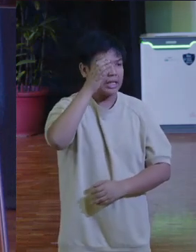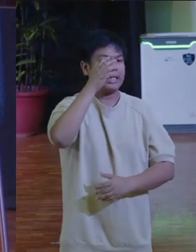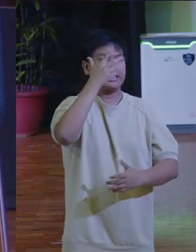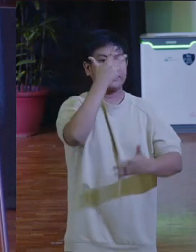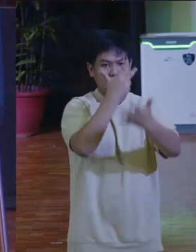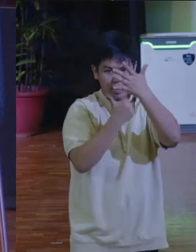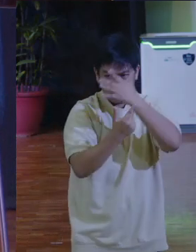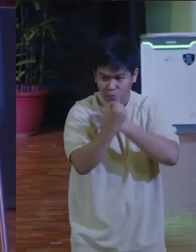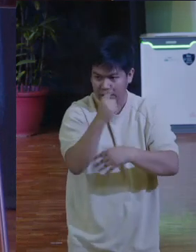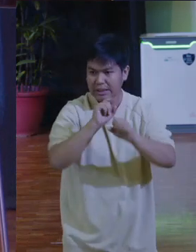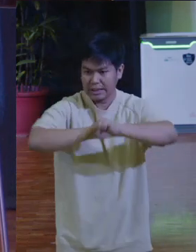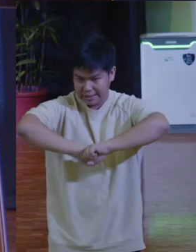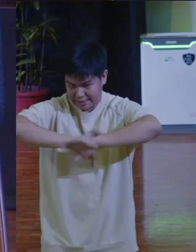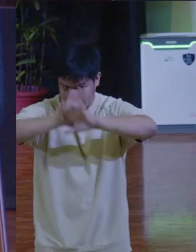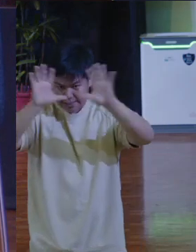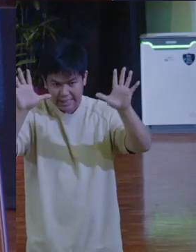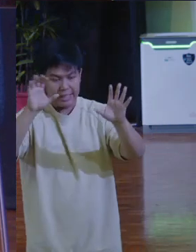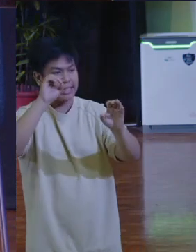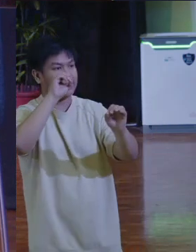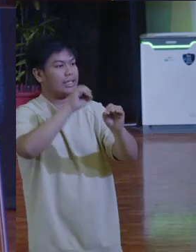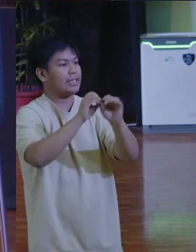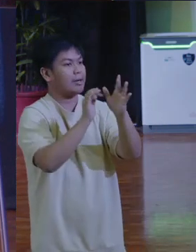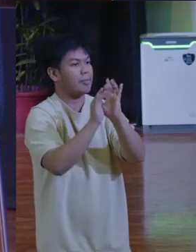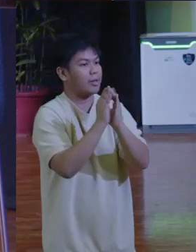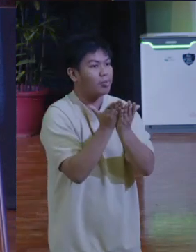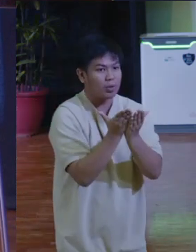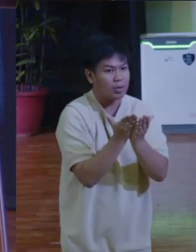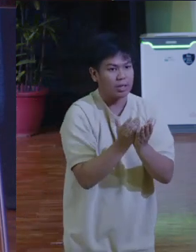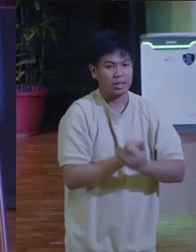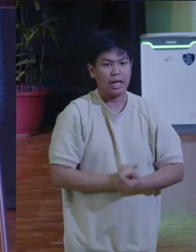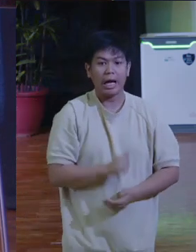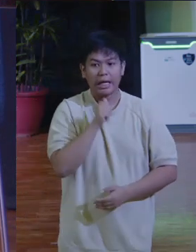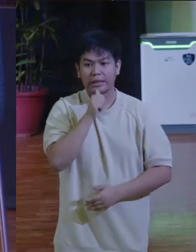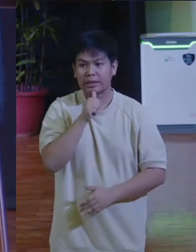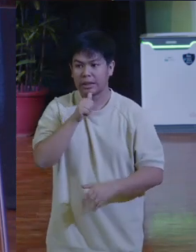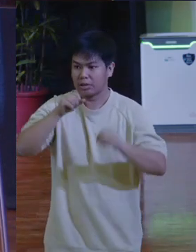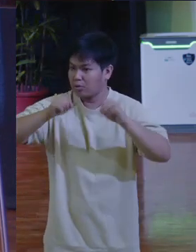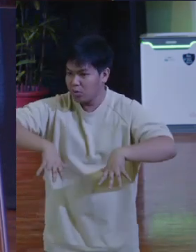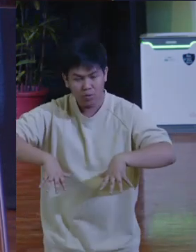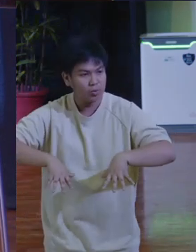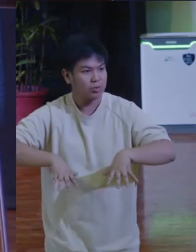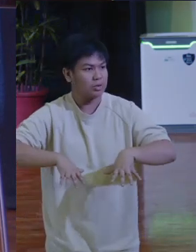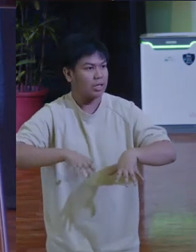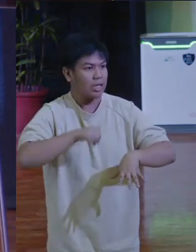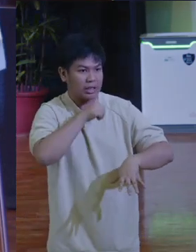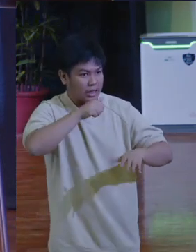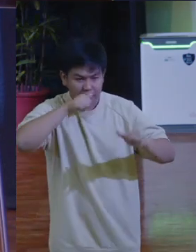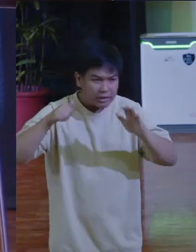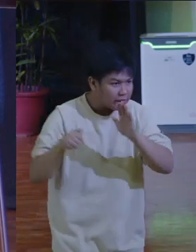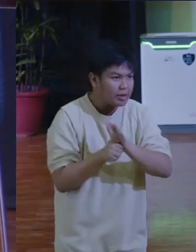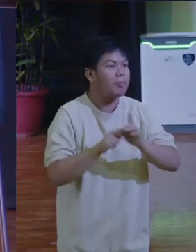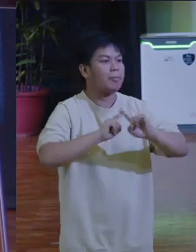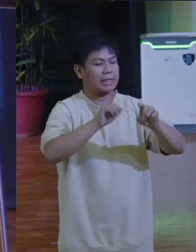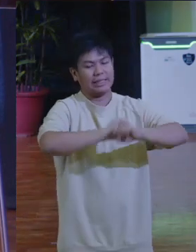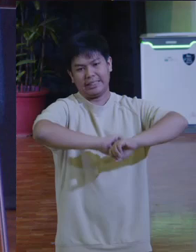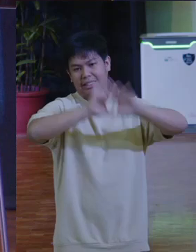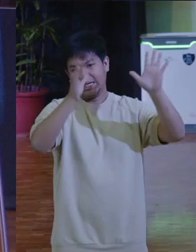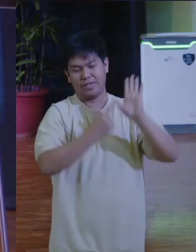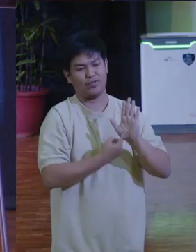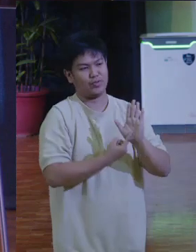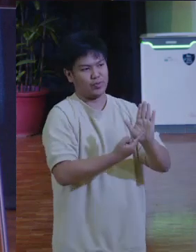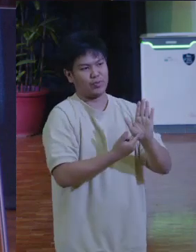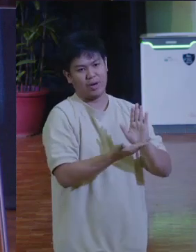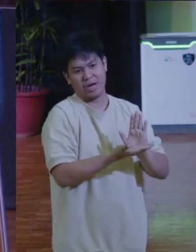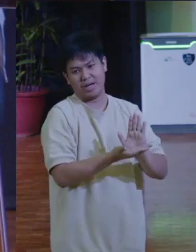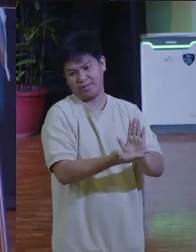ay malinaw sa Scriptures. Ang mandato po na ito ay galing sa pinakamataas na otoridad.